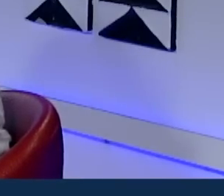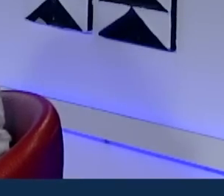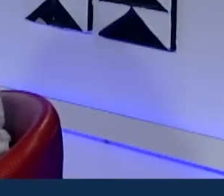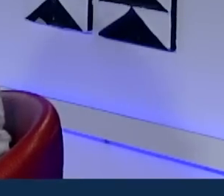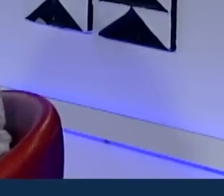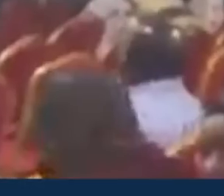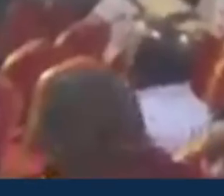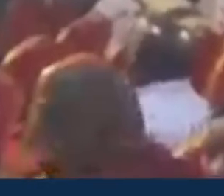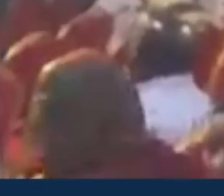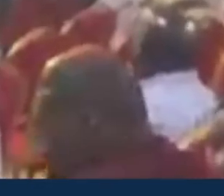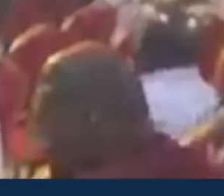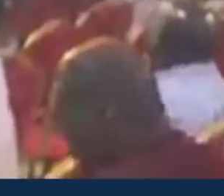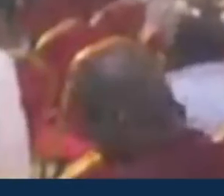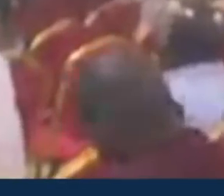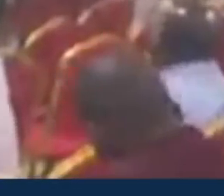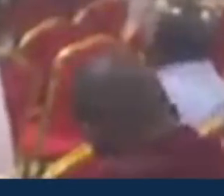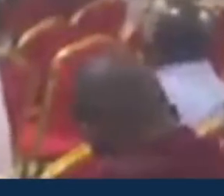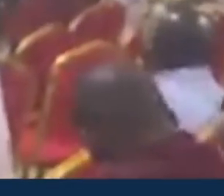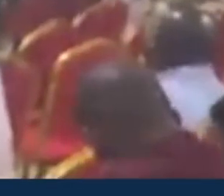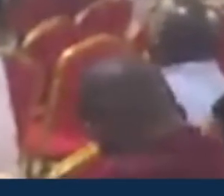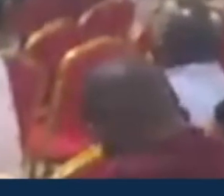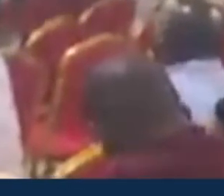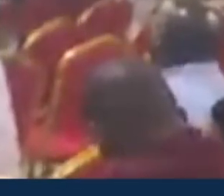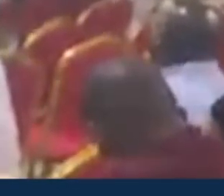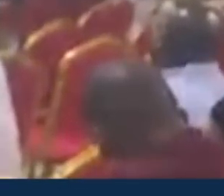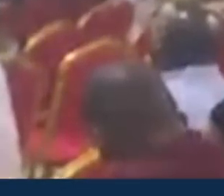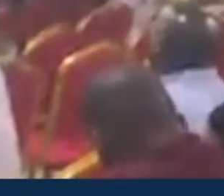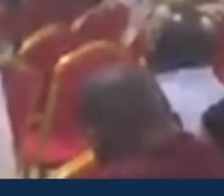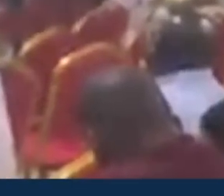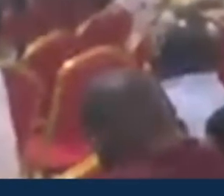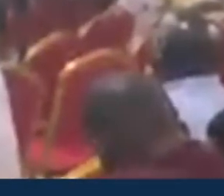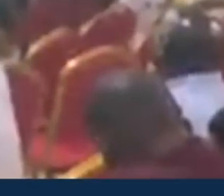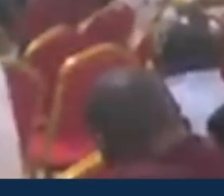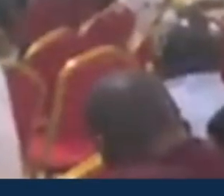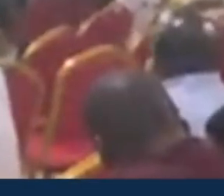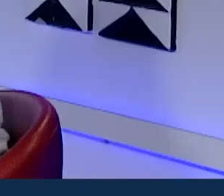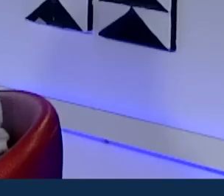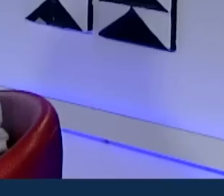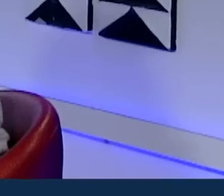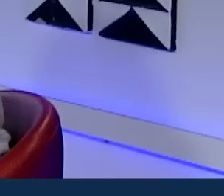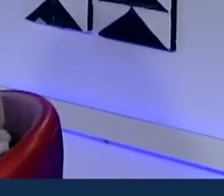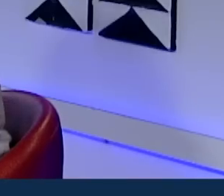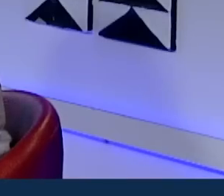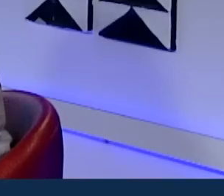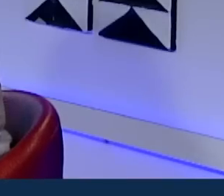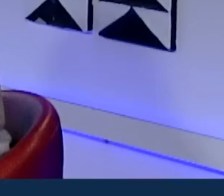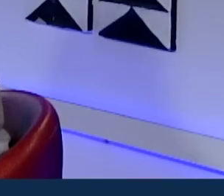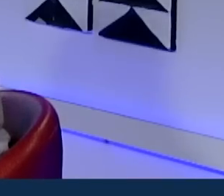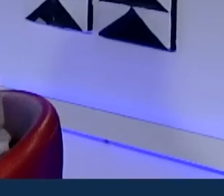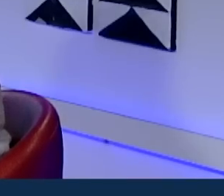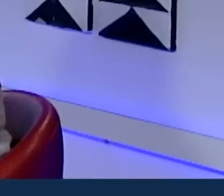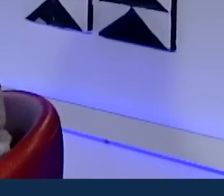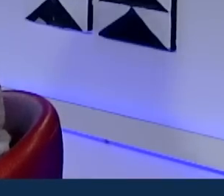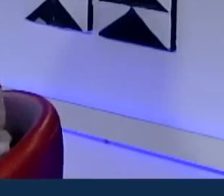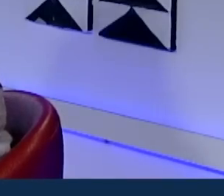n'uko umwanzuro wamaze gufatwa ko birukanwa urundo muri koperative ya Copcom Urakoze cyane Jean Paul turatsinze reka